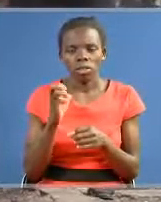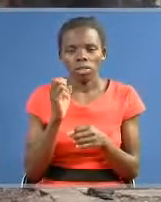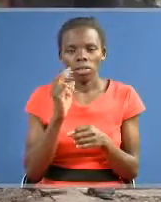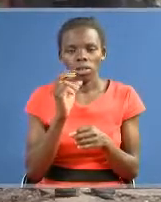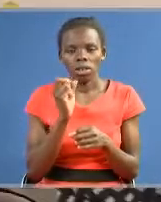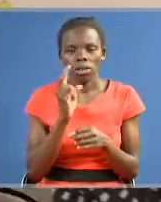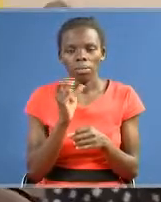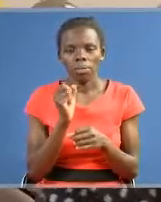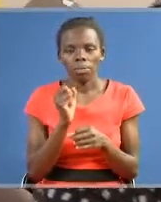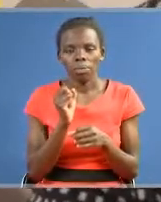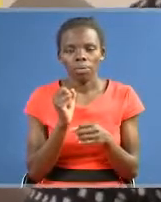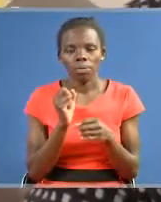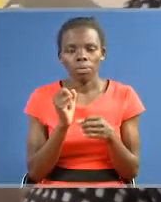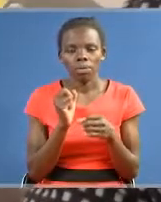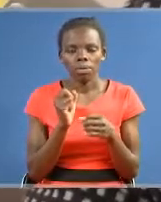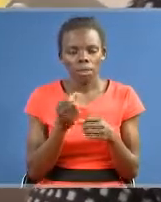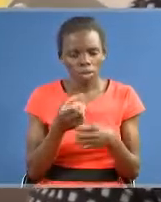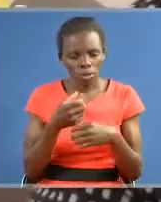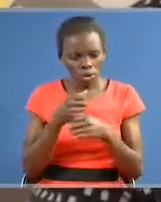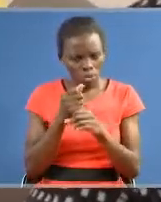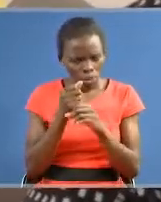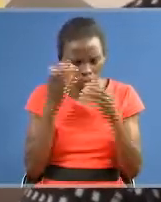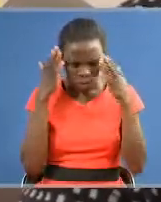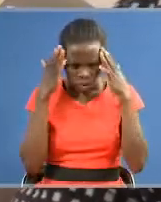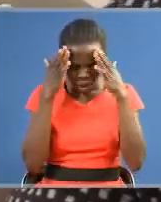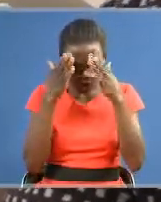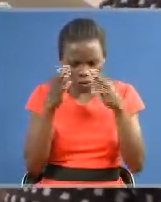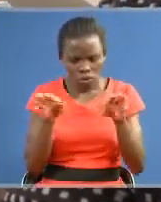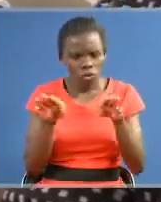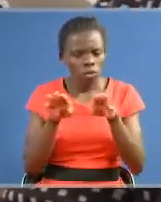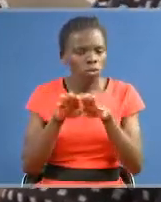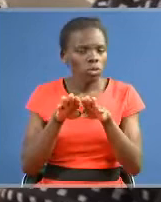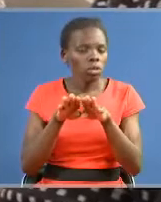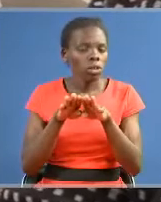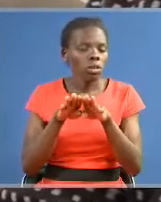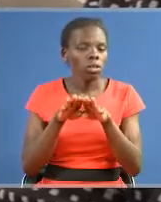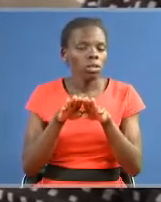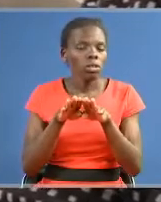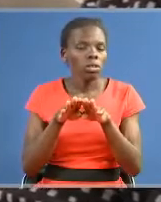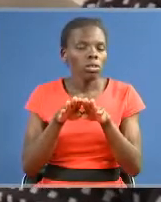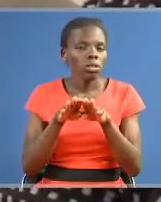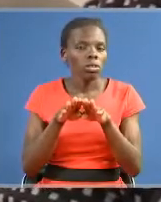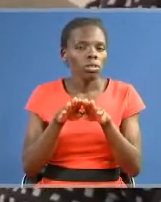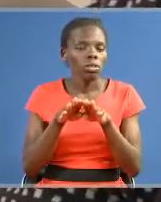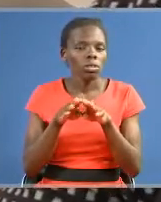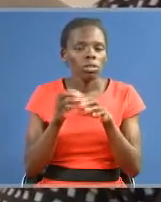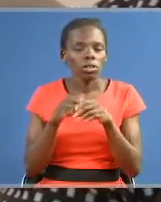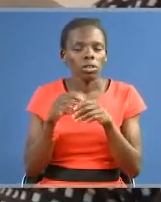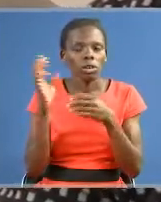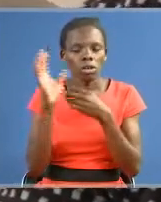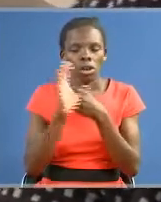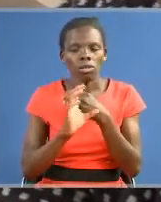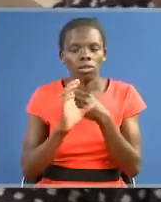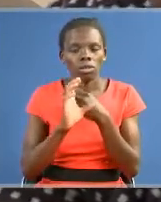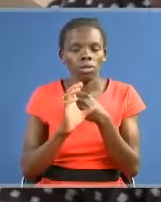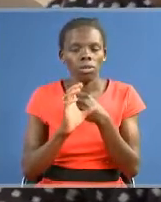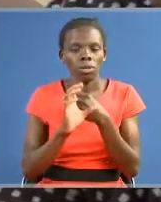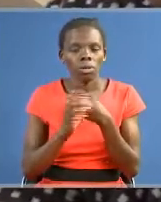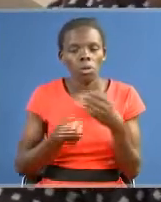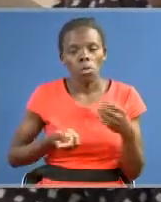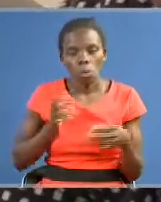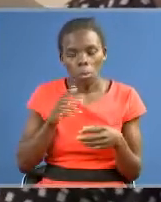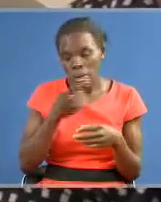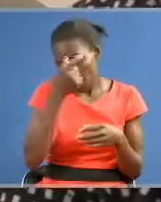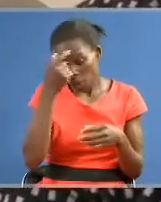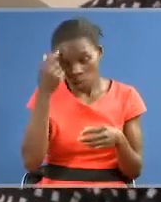swala linalozidi kutiliwa mkazo ili kuzuia visa vinavyozidi kushuhudiwa humu nchini. Women, please, because